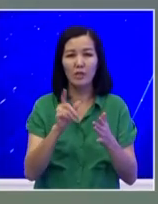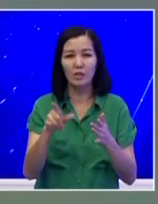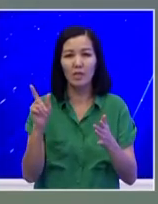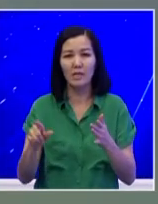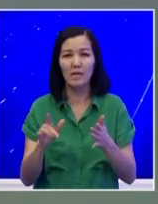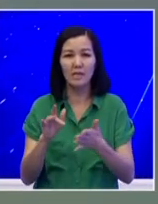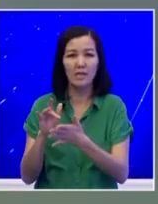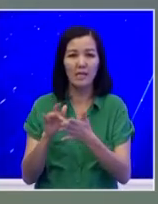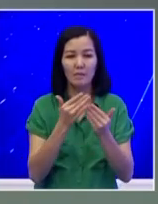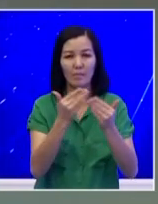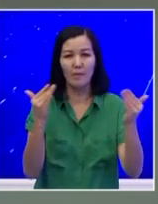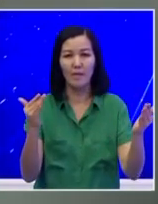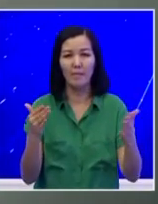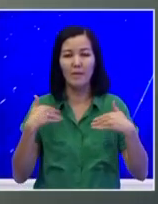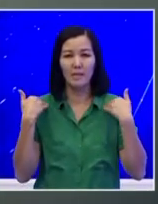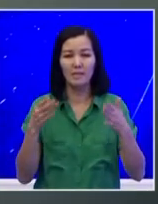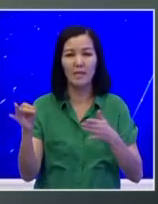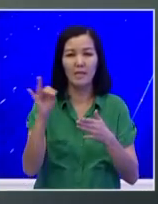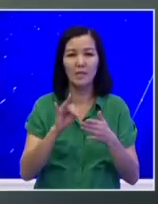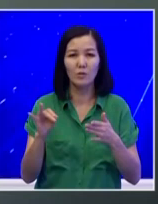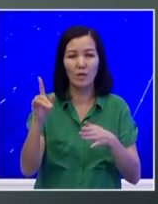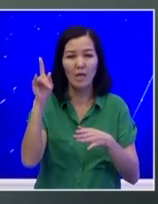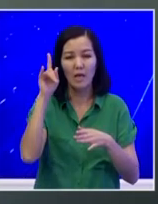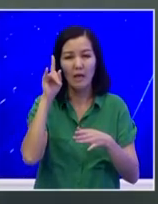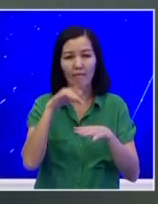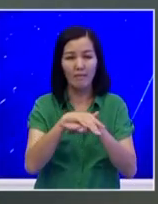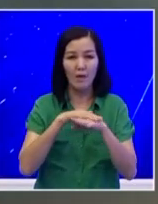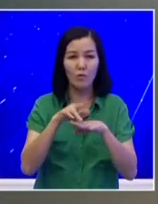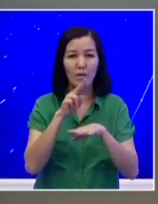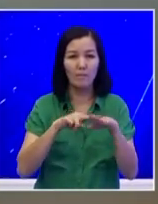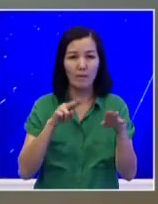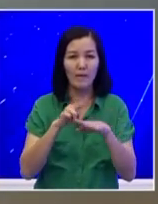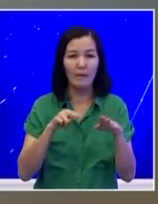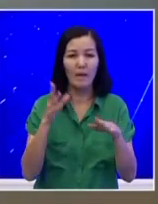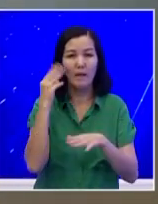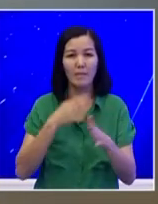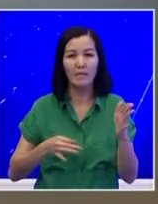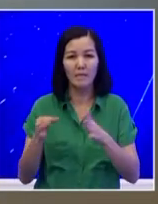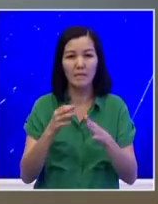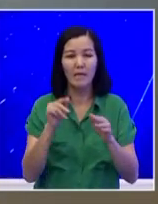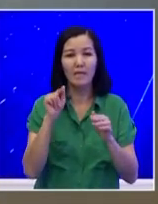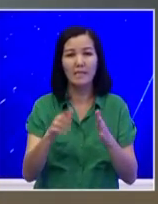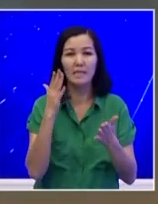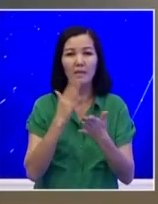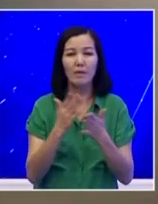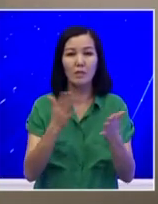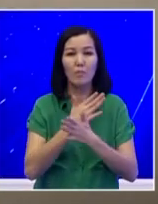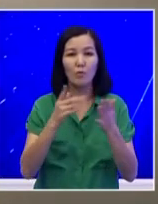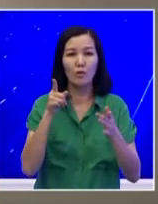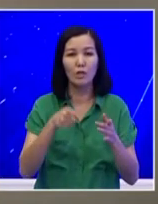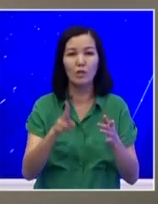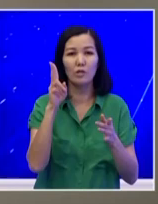В экспозиции музея представлена вся история народной милиции, а впоследствии и полиции Алматинской области. Здесь имеется